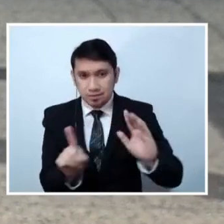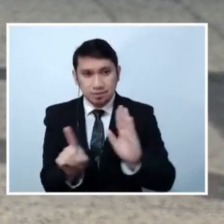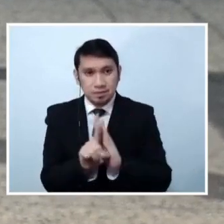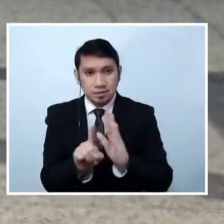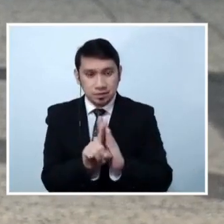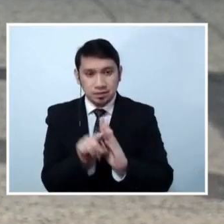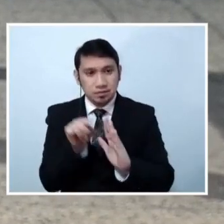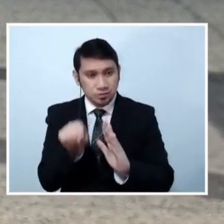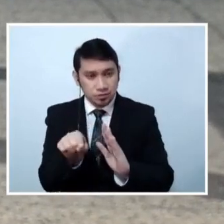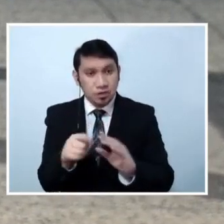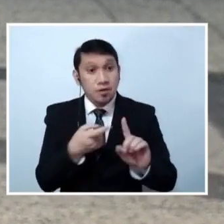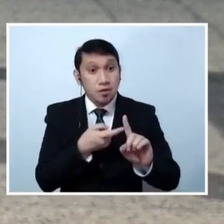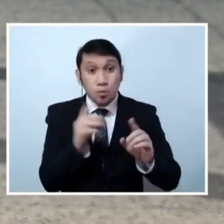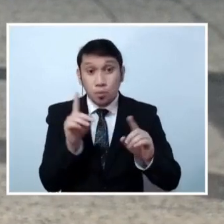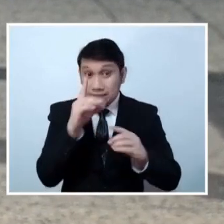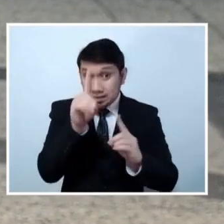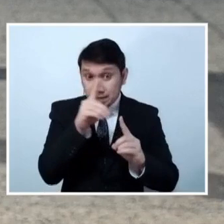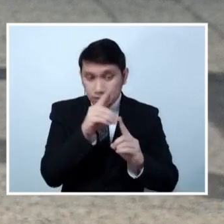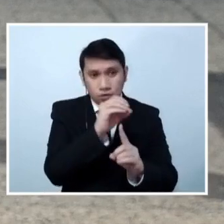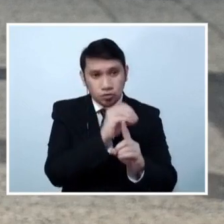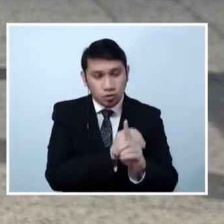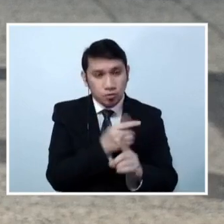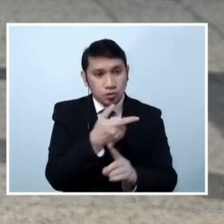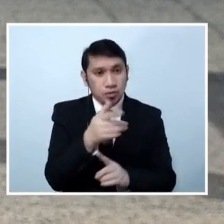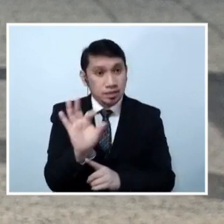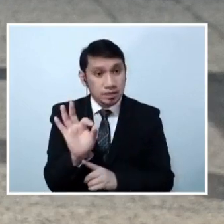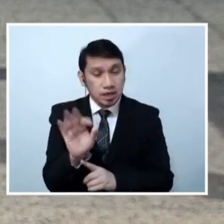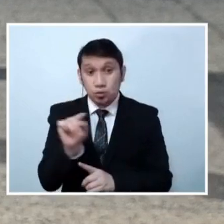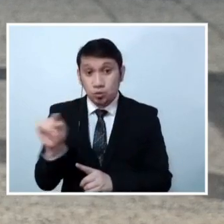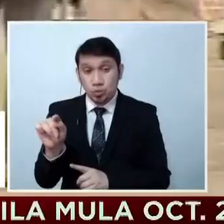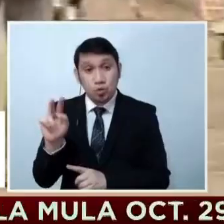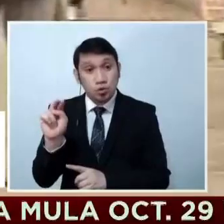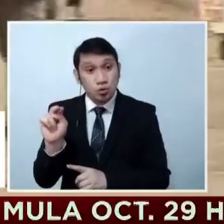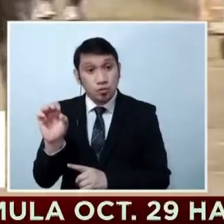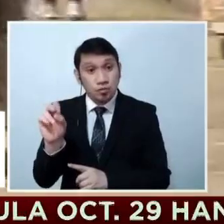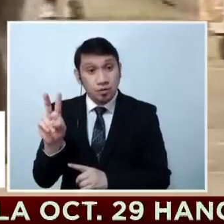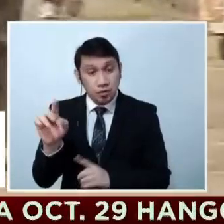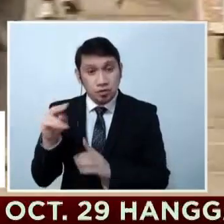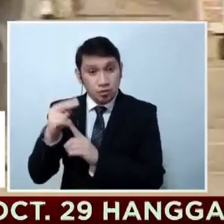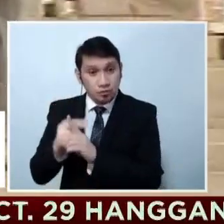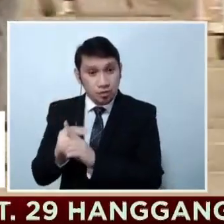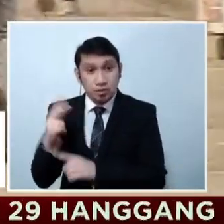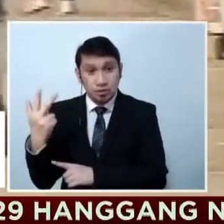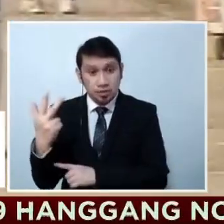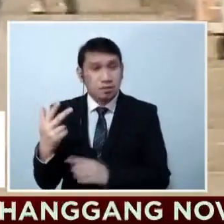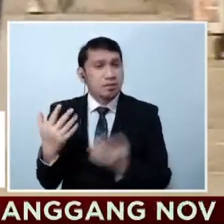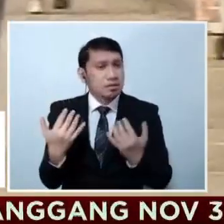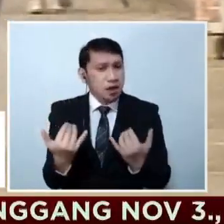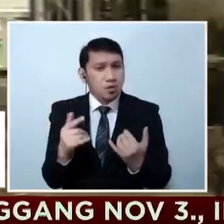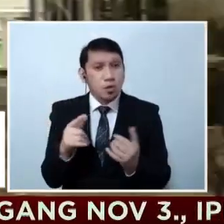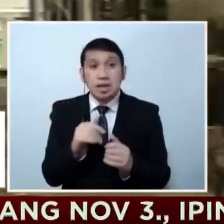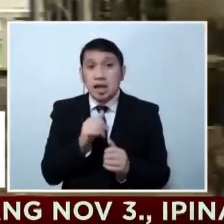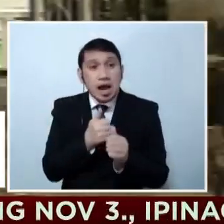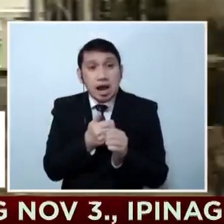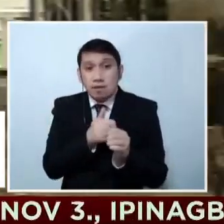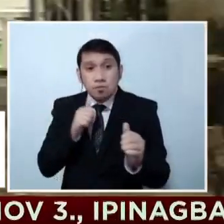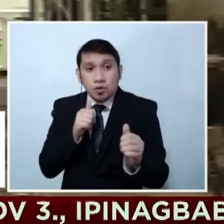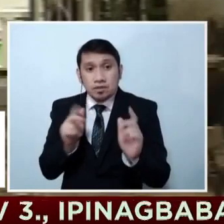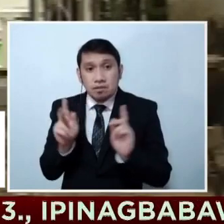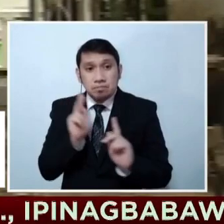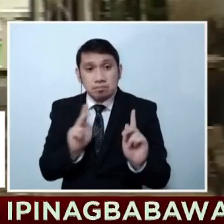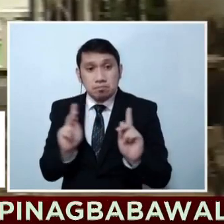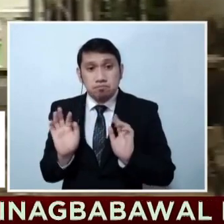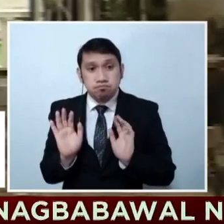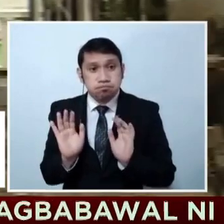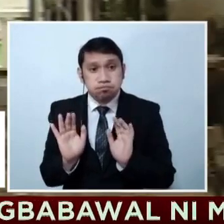syudad mula October 29 hanggang November 3. Ito ay para maiwasan ang pagdagsa ng mga tao sa mga sementeryo sa panahon